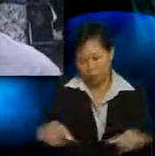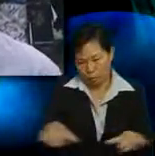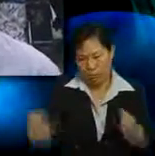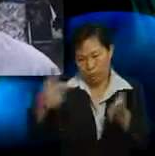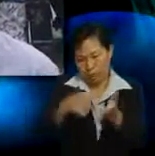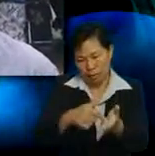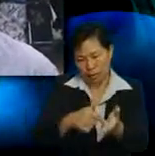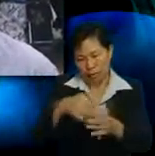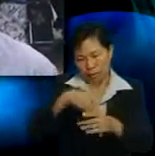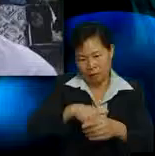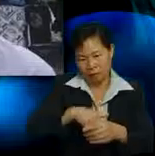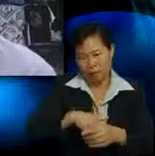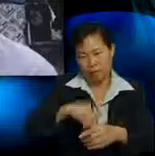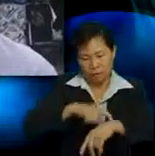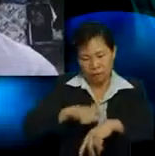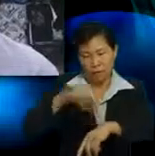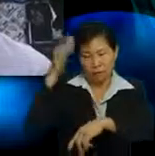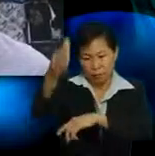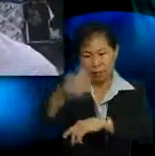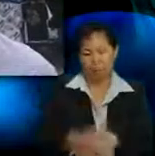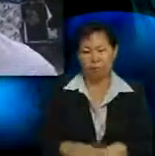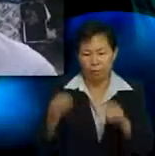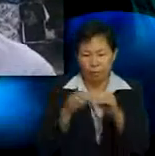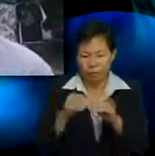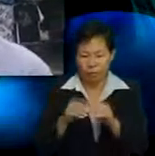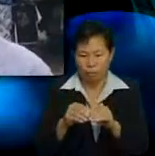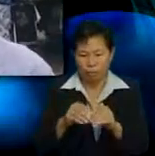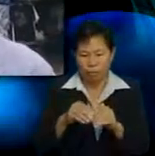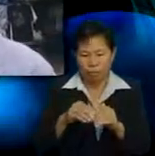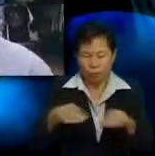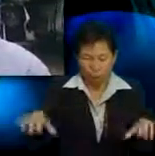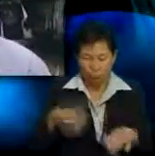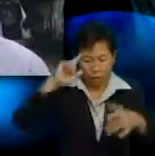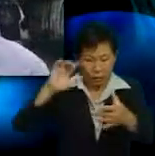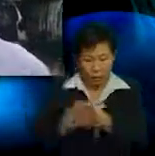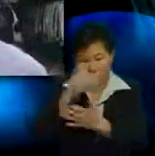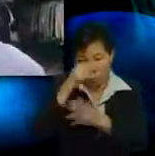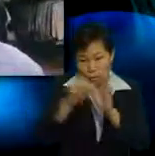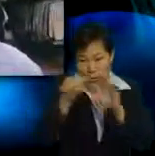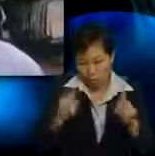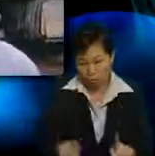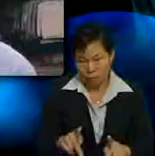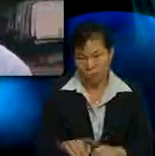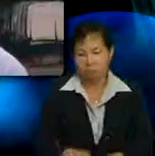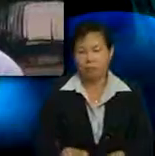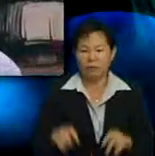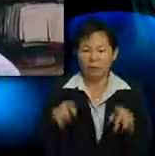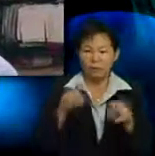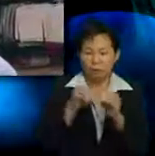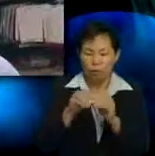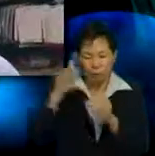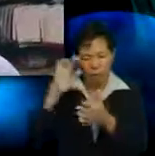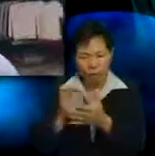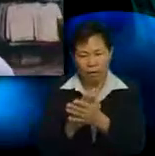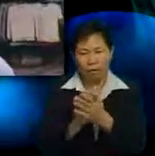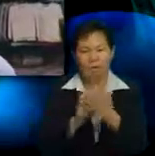lagi lah dalam masa yang akan datang kan. So dia lebih kepada membina keyakinan untuk seorang lah. So kita lebih yakin orang tu kalau